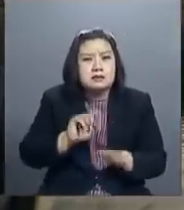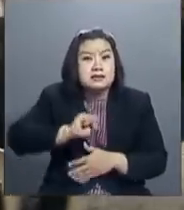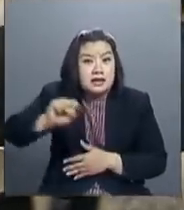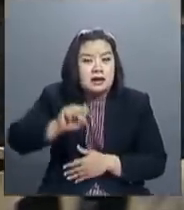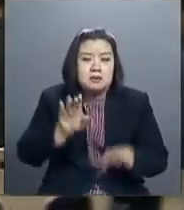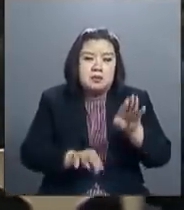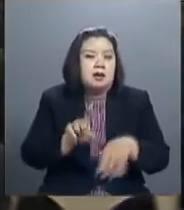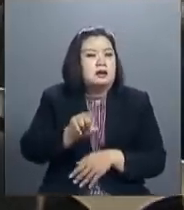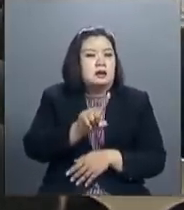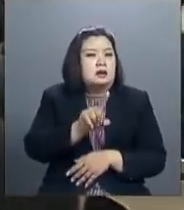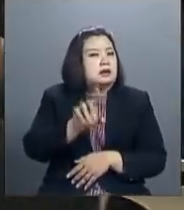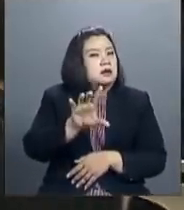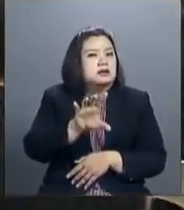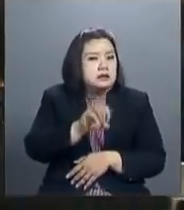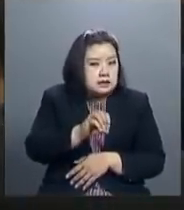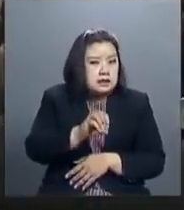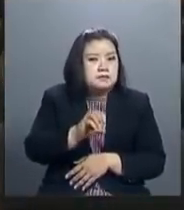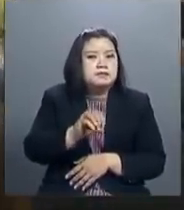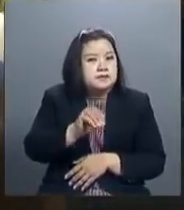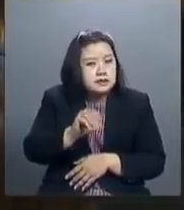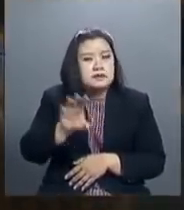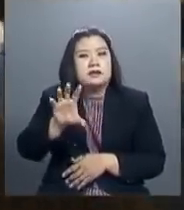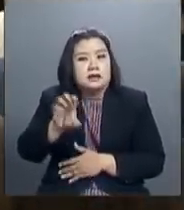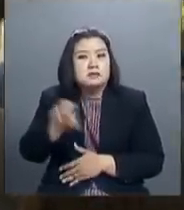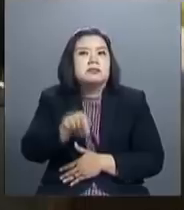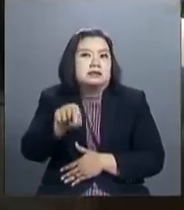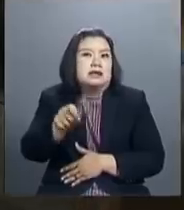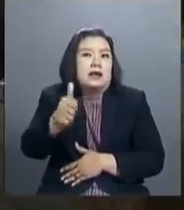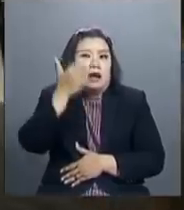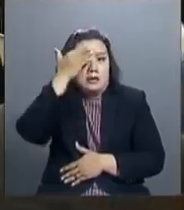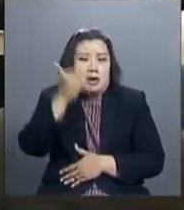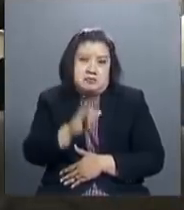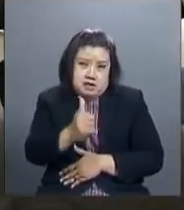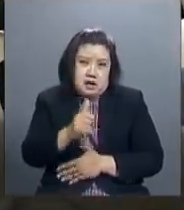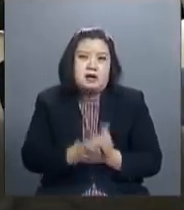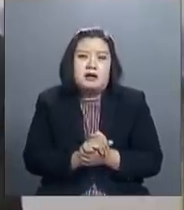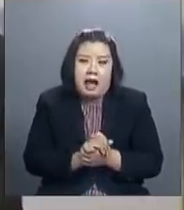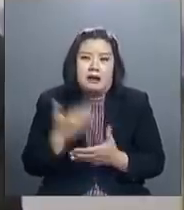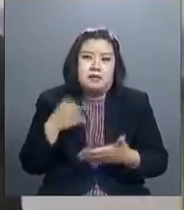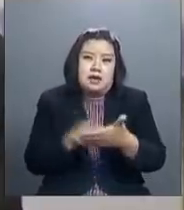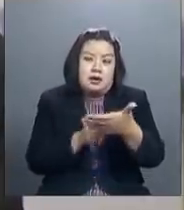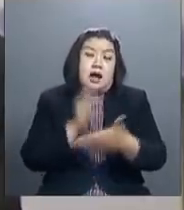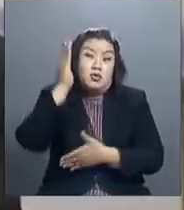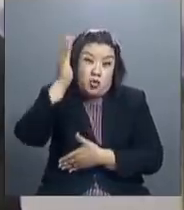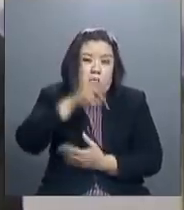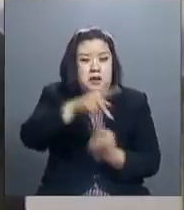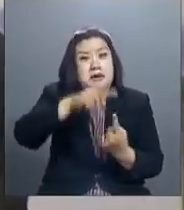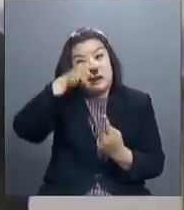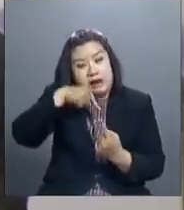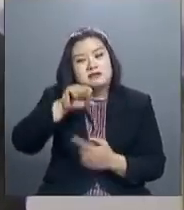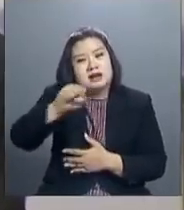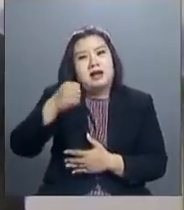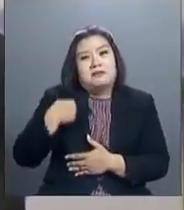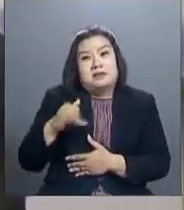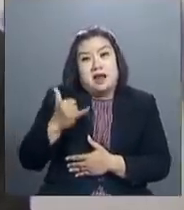ละ40ถึง100ละ50ด้วยกันจึงน่าจะยังมีความเป็นไปได้สำหรับการเลือกตั้งครั้งนี้สอดรับกับคำว่